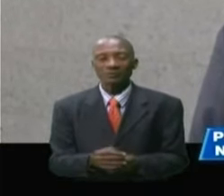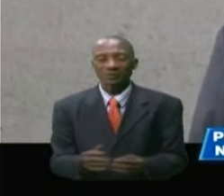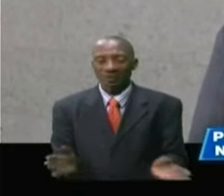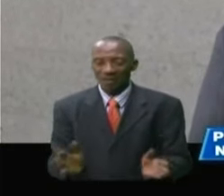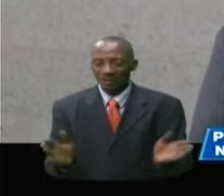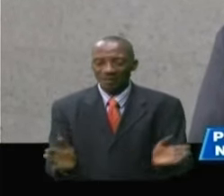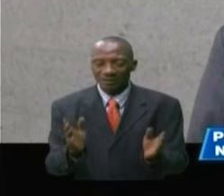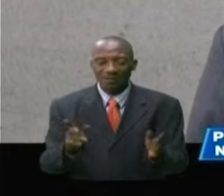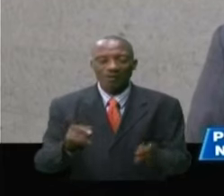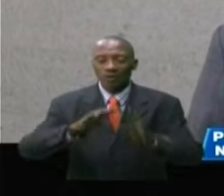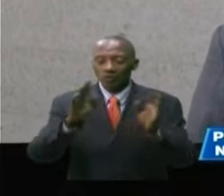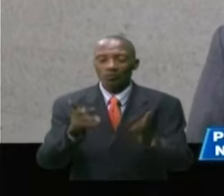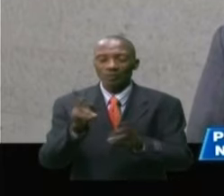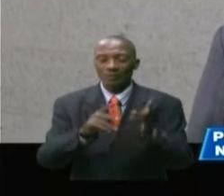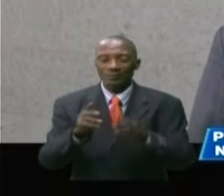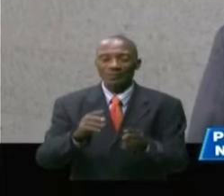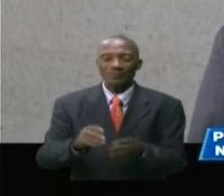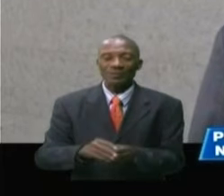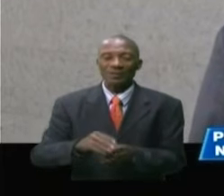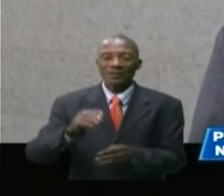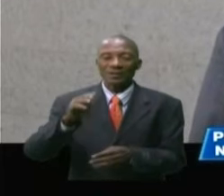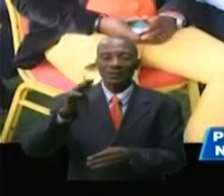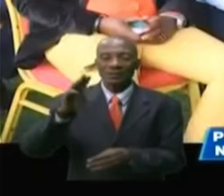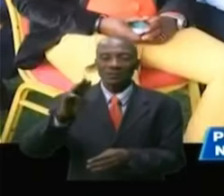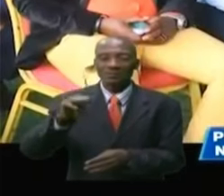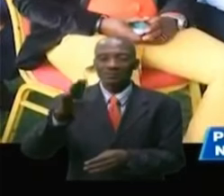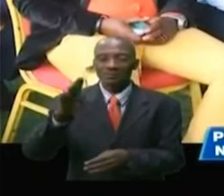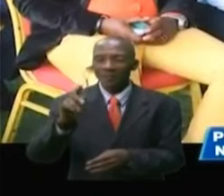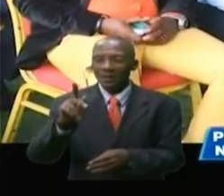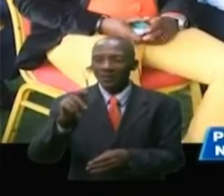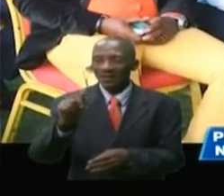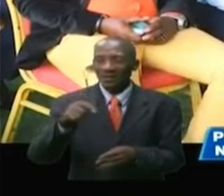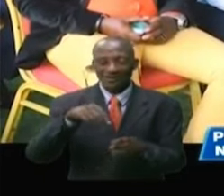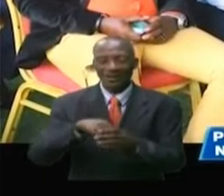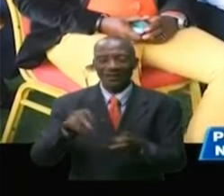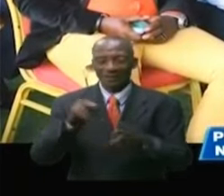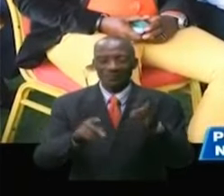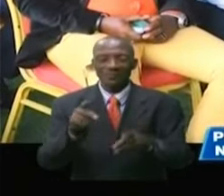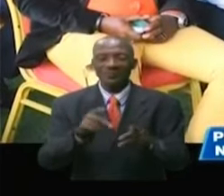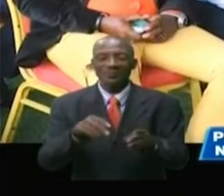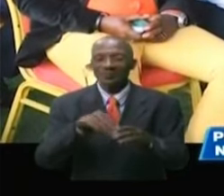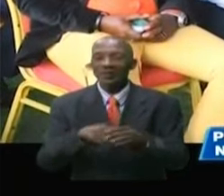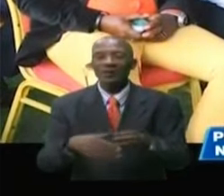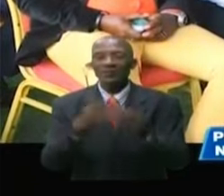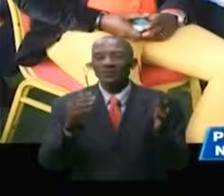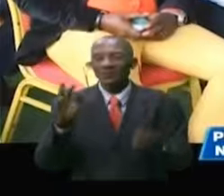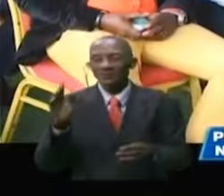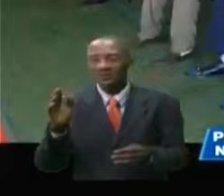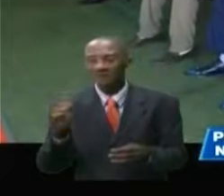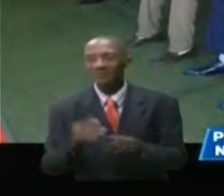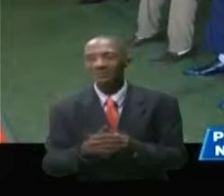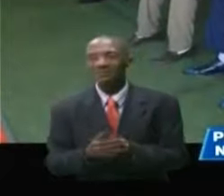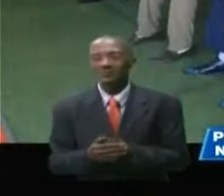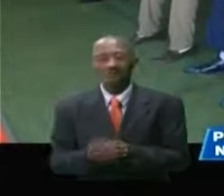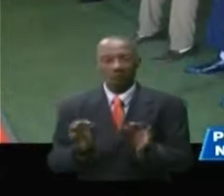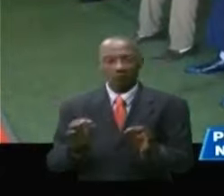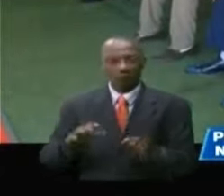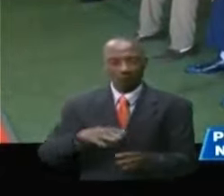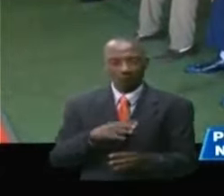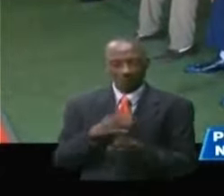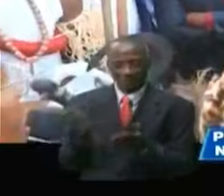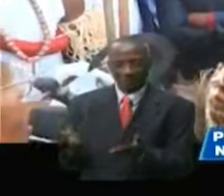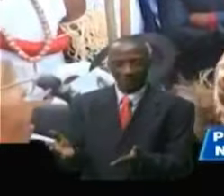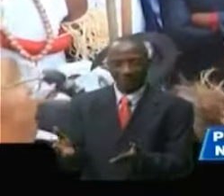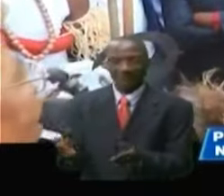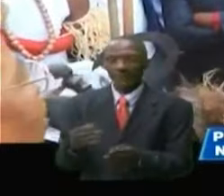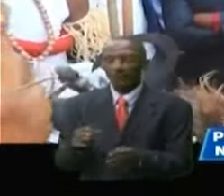le peuple Mbaka qui se trouve ici dans la ville de Kinshasa. Sangouma Temongo de Mossai exhorte le nouveau comité investi à réunir tout